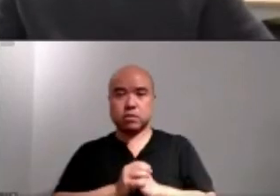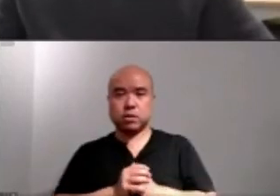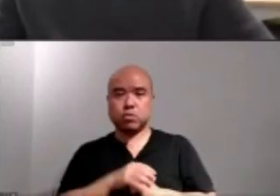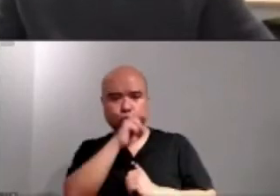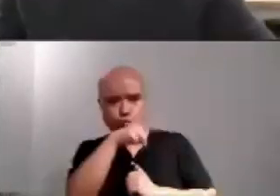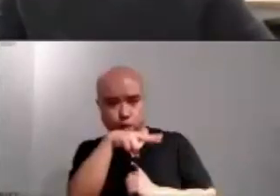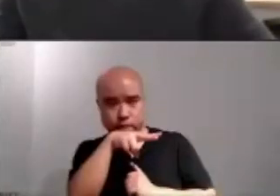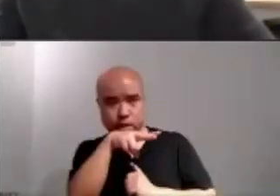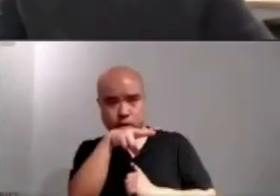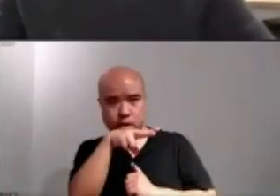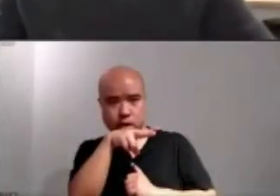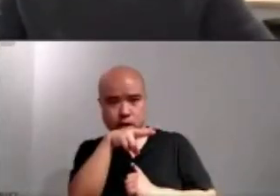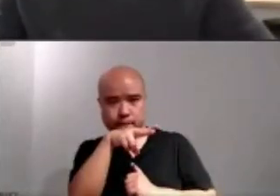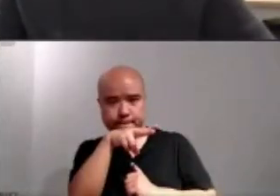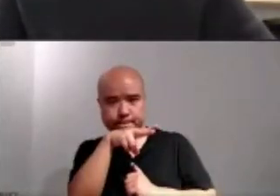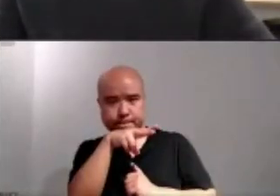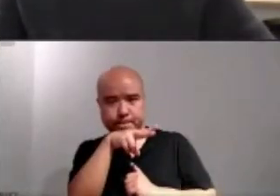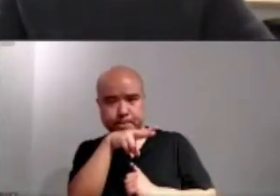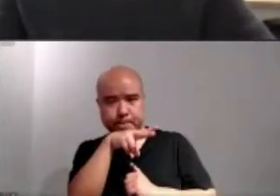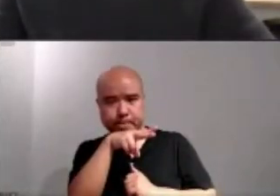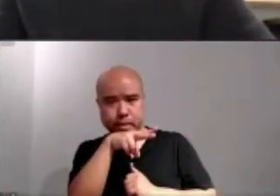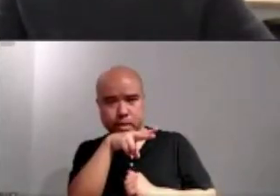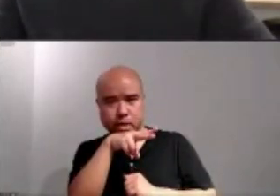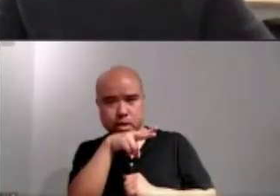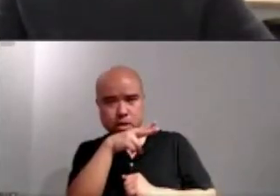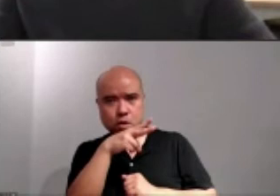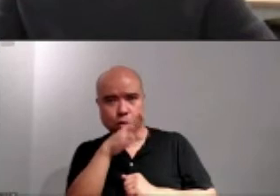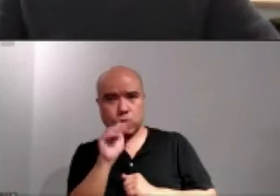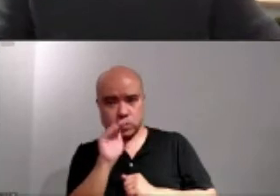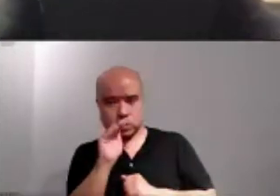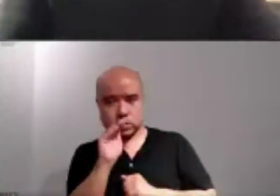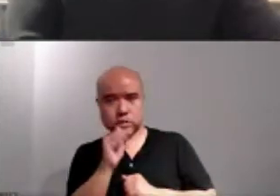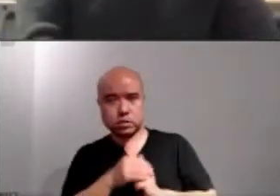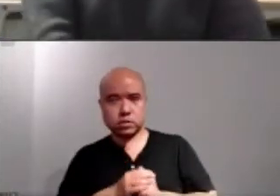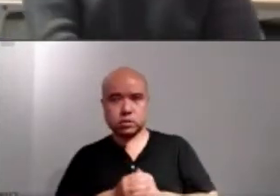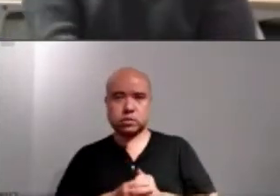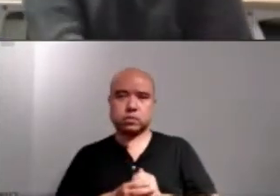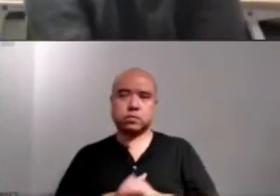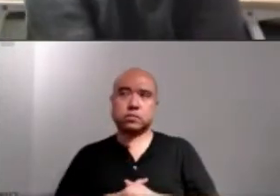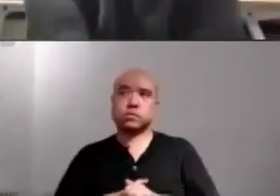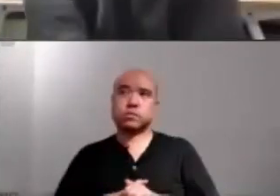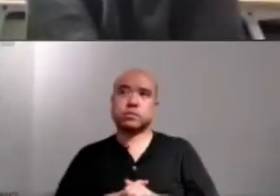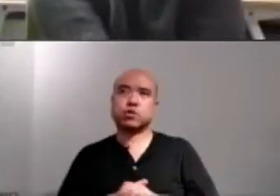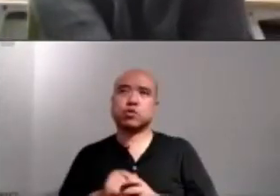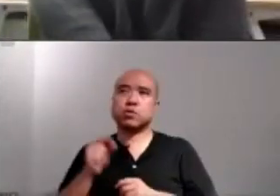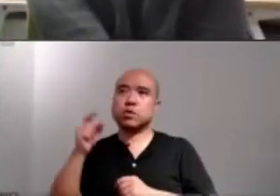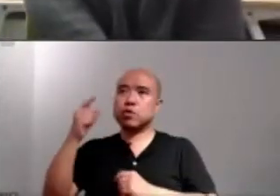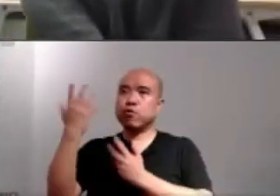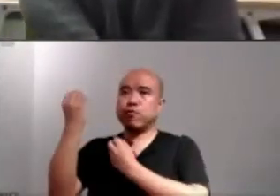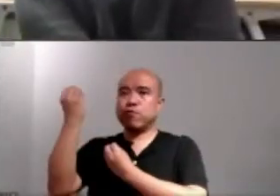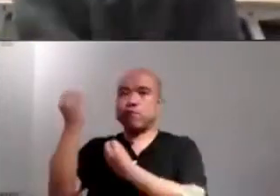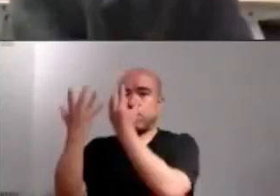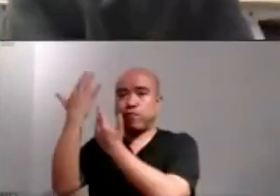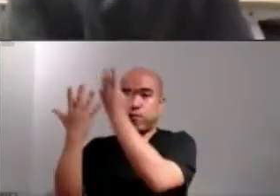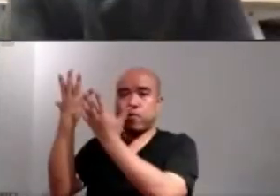咧，已經係可以話係城市嘅啦，已經係啊！而家講緊係話喺火星嗰度都可以 3D print